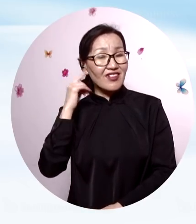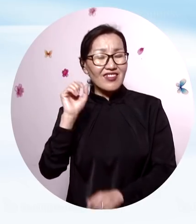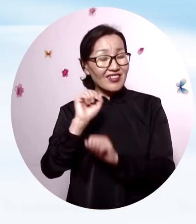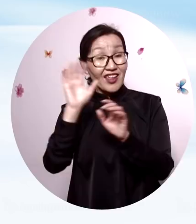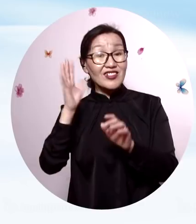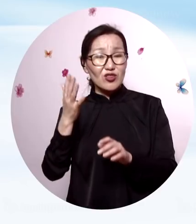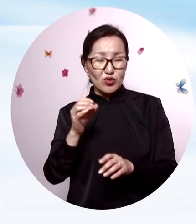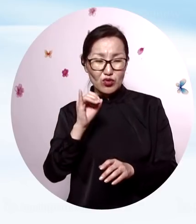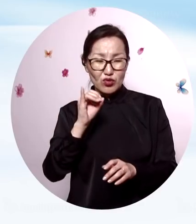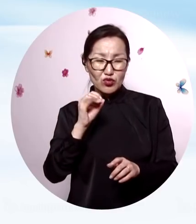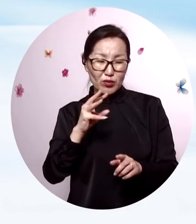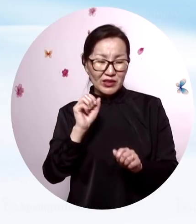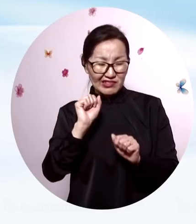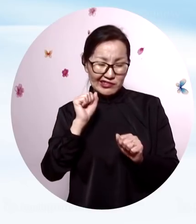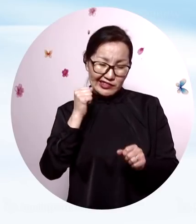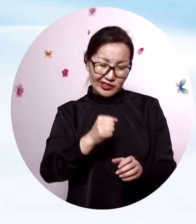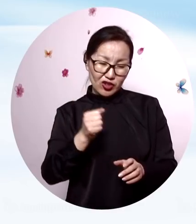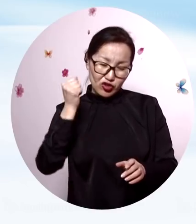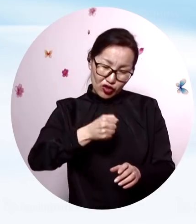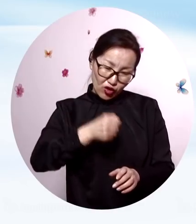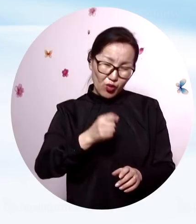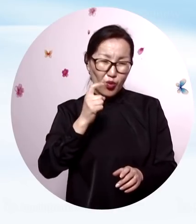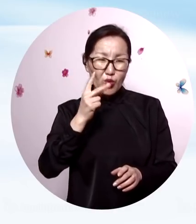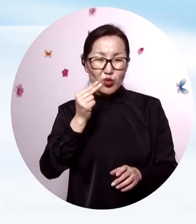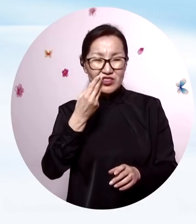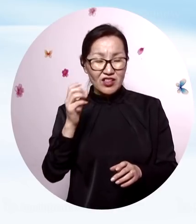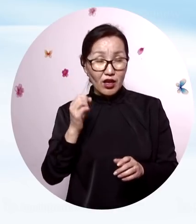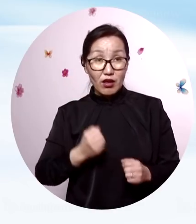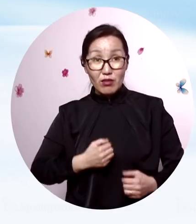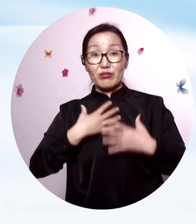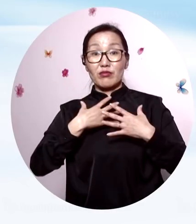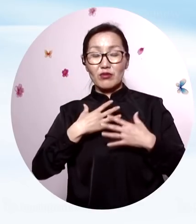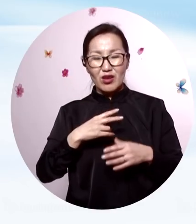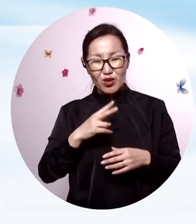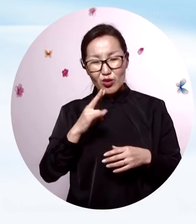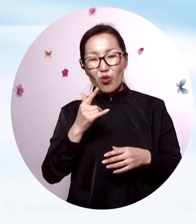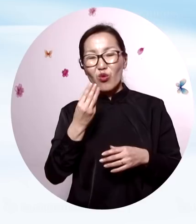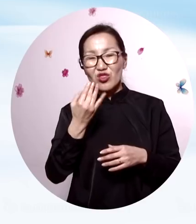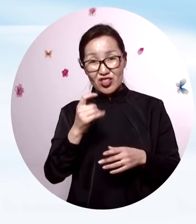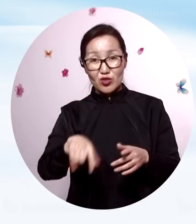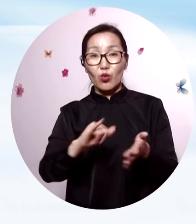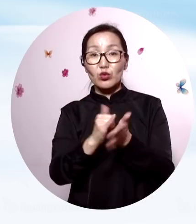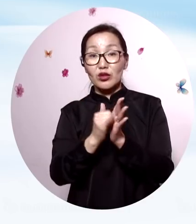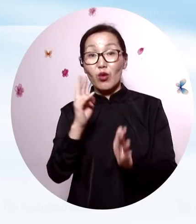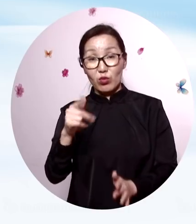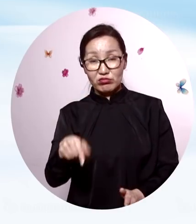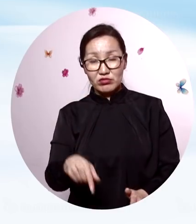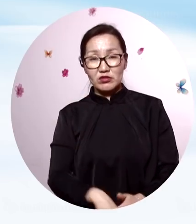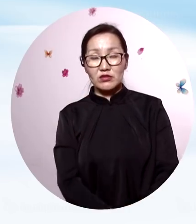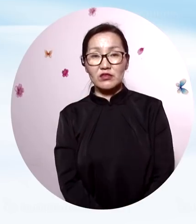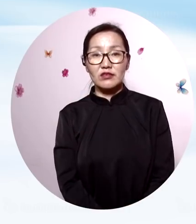Дэлсэх юмыг дэлдэх, зохих, хүчтэй зохилох буюу логших гэсэн утгатай юм үг